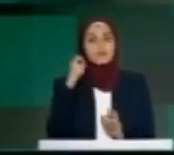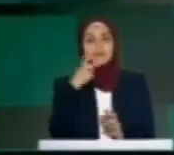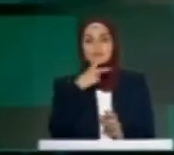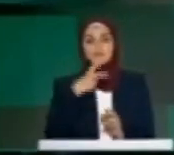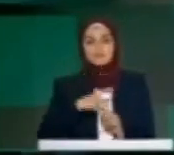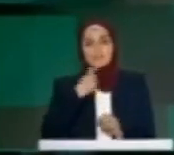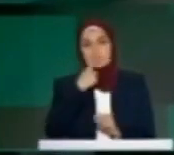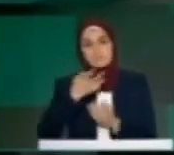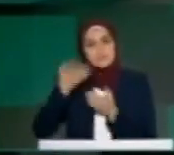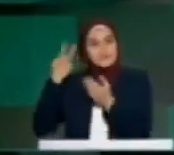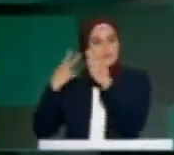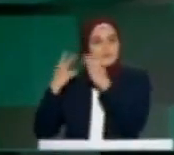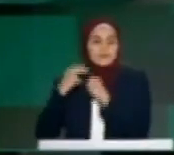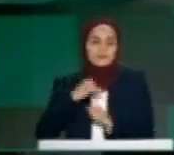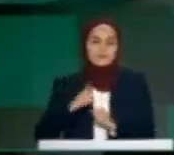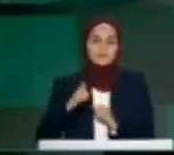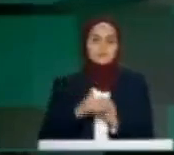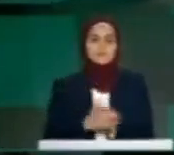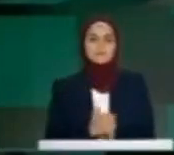الموارد الذاتيه